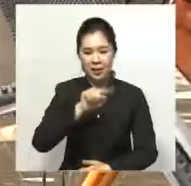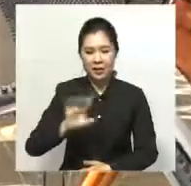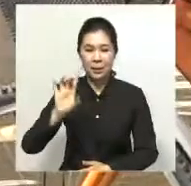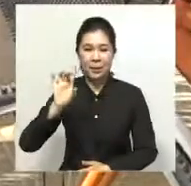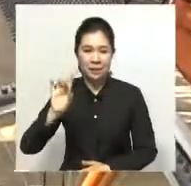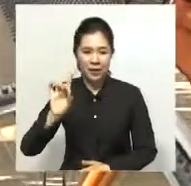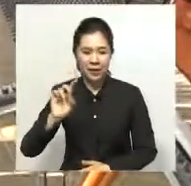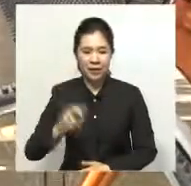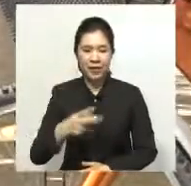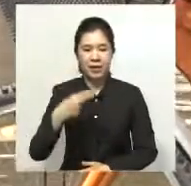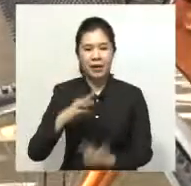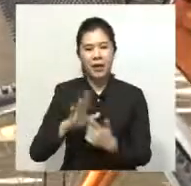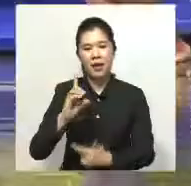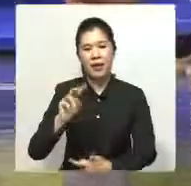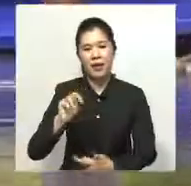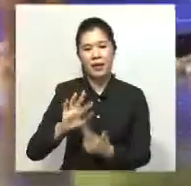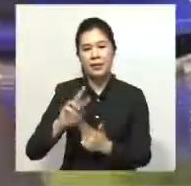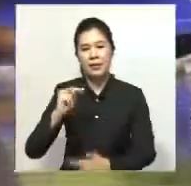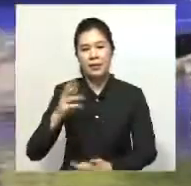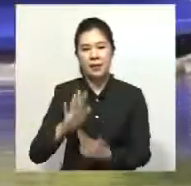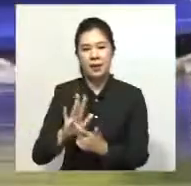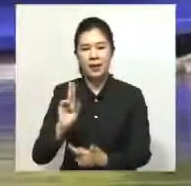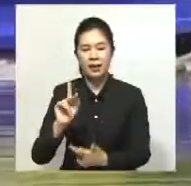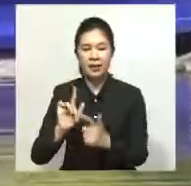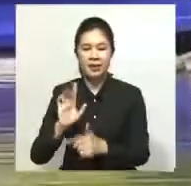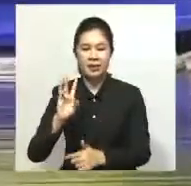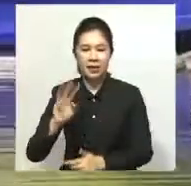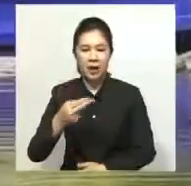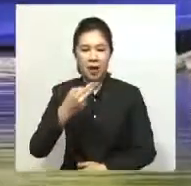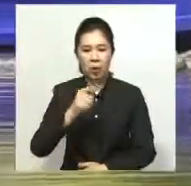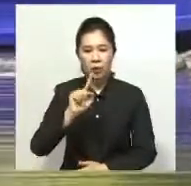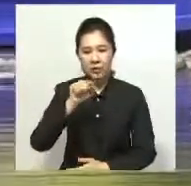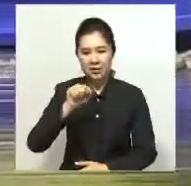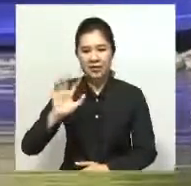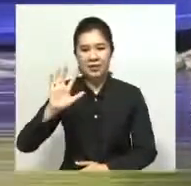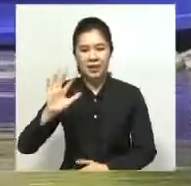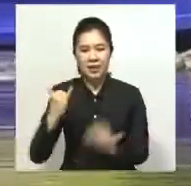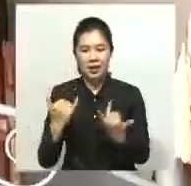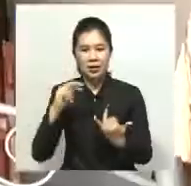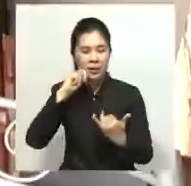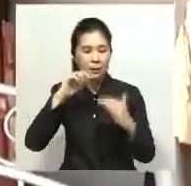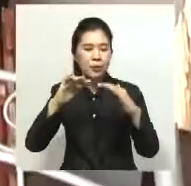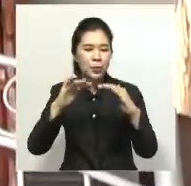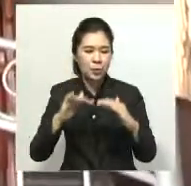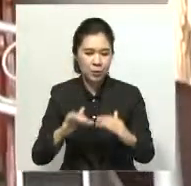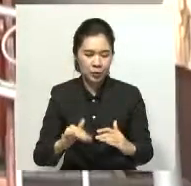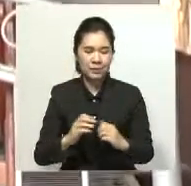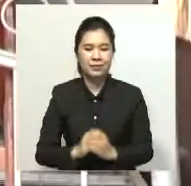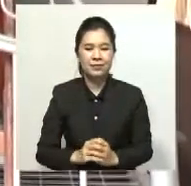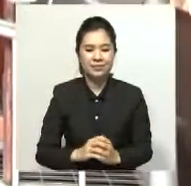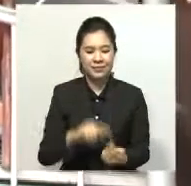และตำบลหาดนางแก้วหมู่1ถึงหมู่5ซึ่งล่าสุดค่ะสถานการณ์เริ่มคลี่คลายลงแล้วนะคะทุกพื้น